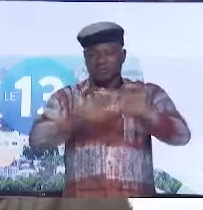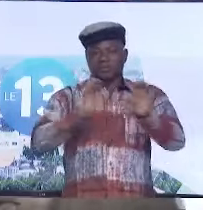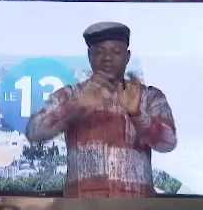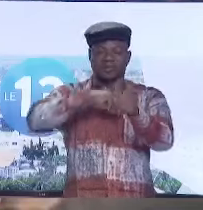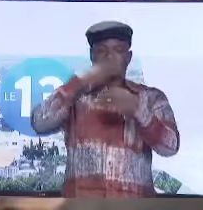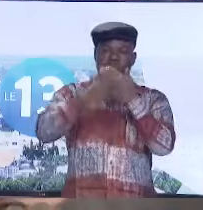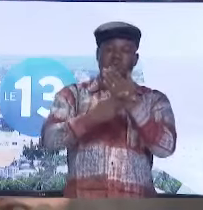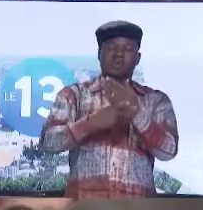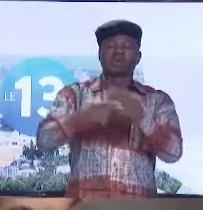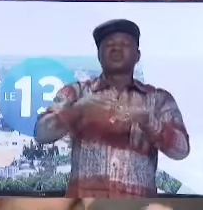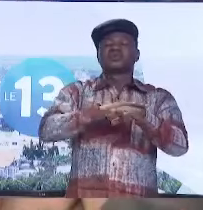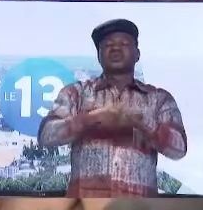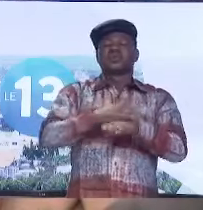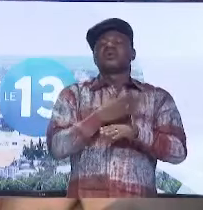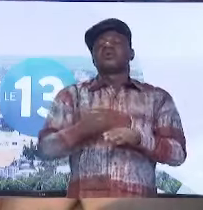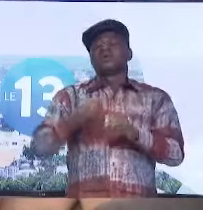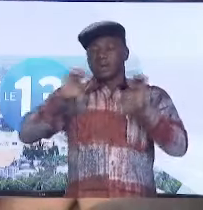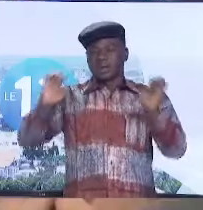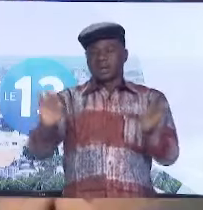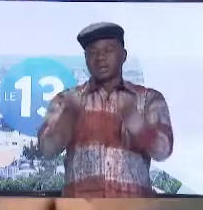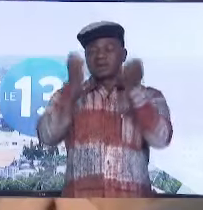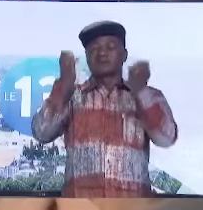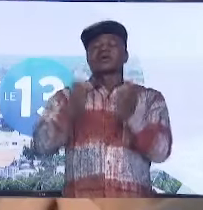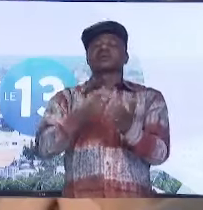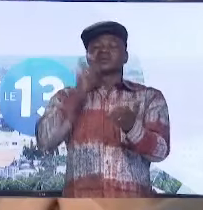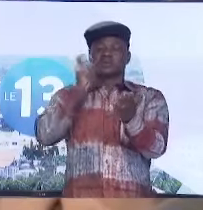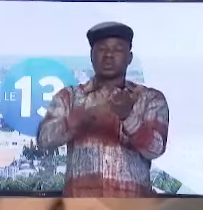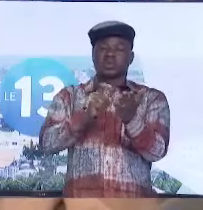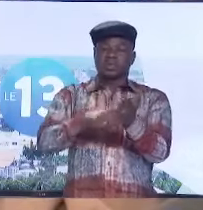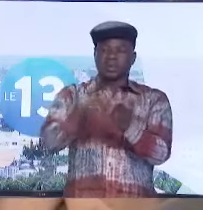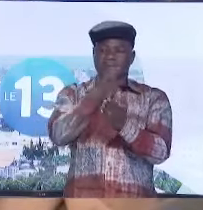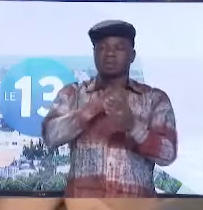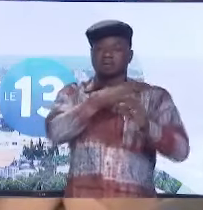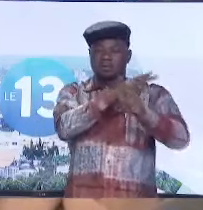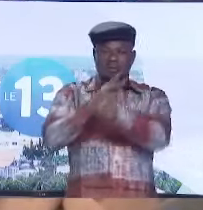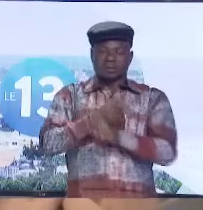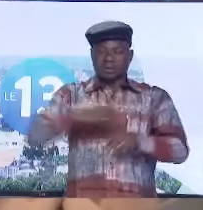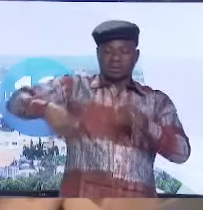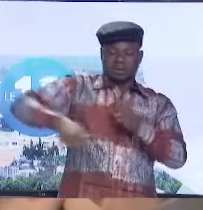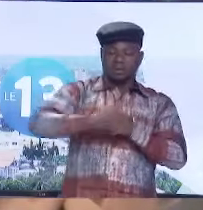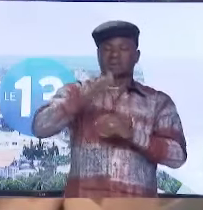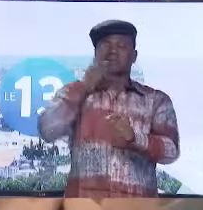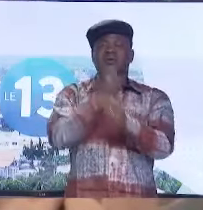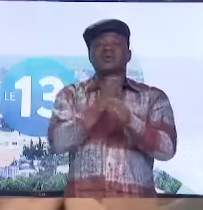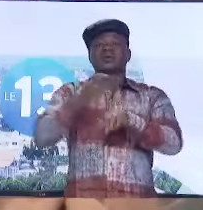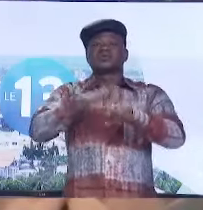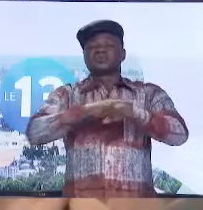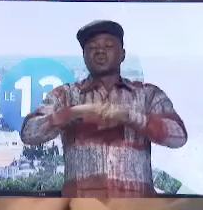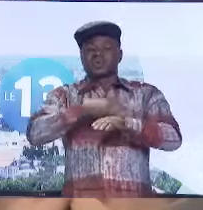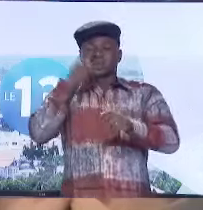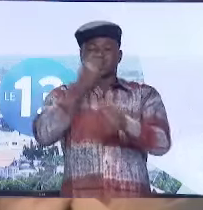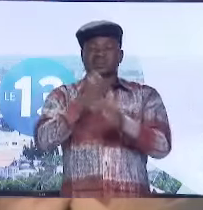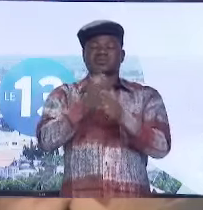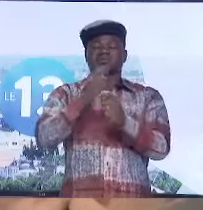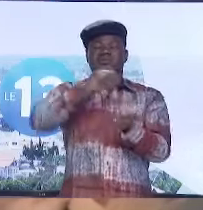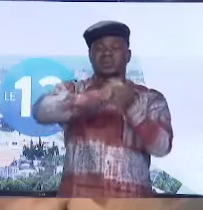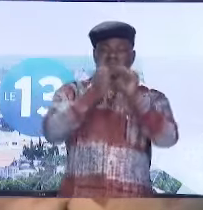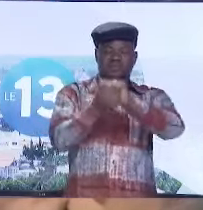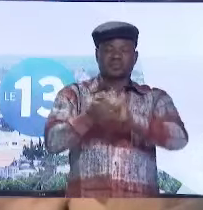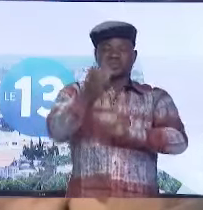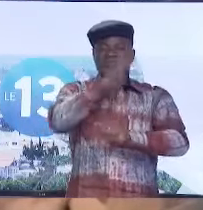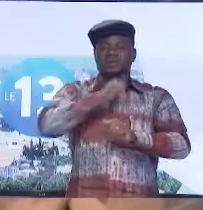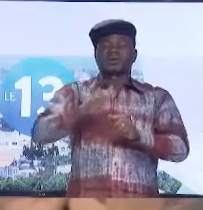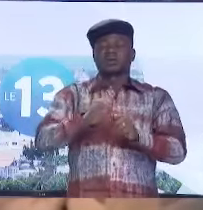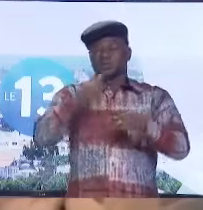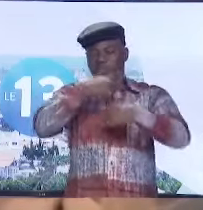de poulets, sur l'entretien des vergers. Nous avons également travaillé sur la transformation des produits agroalimentaires et nous avons eu